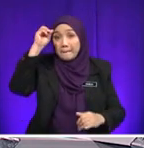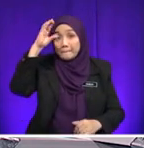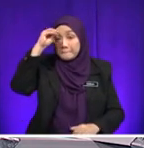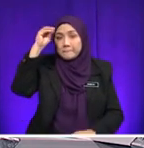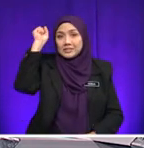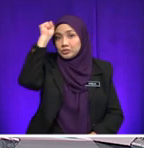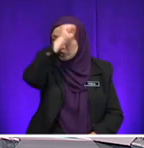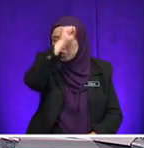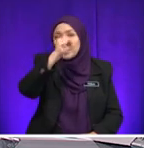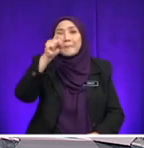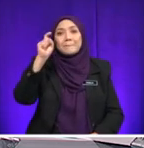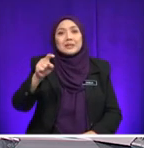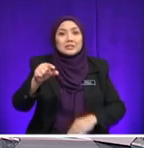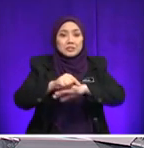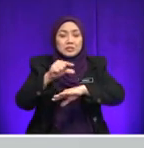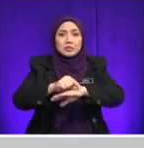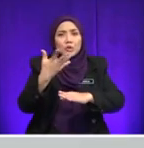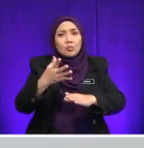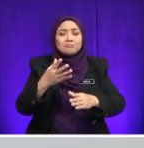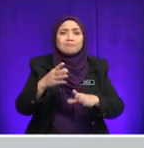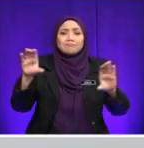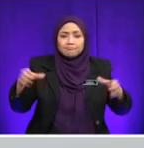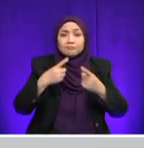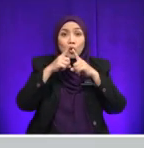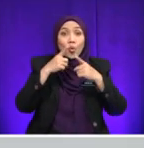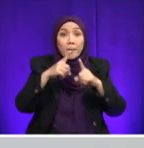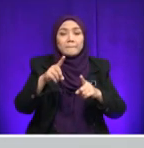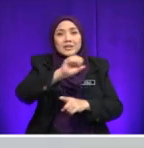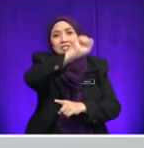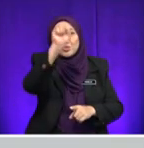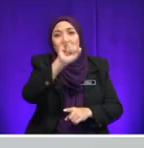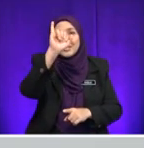kita lihat paparan rajah menunjukkan Sisi empat